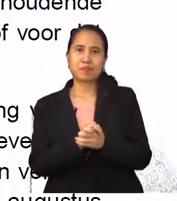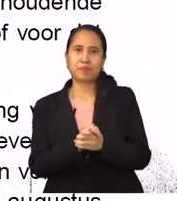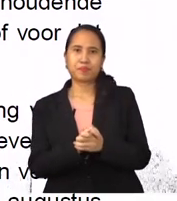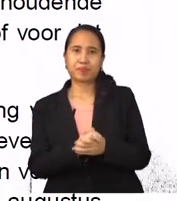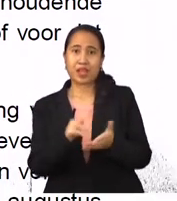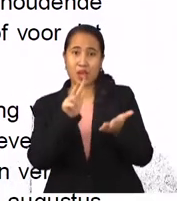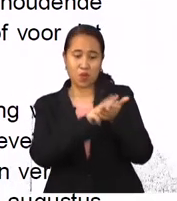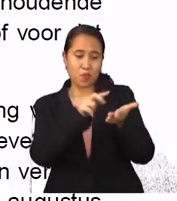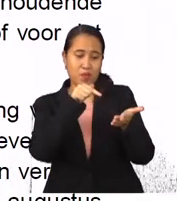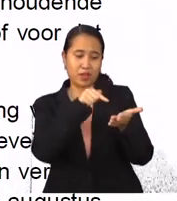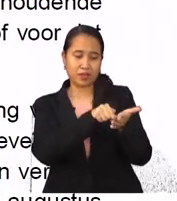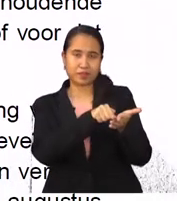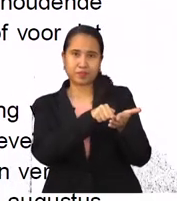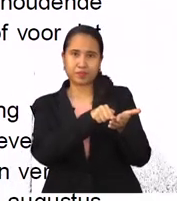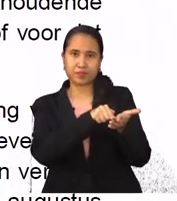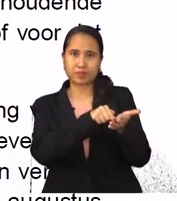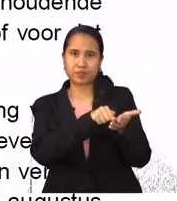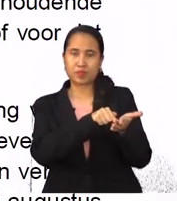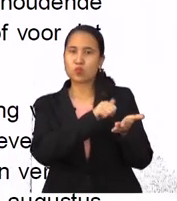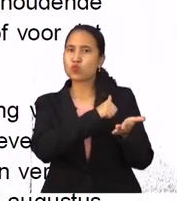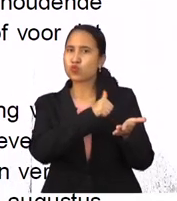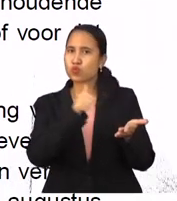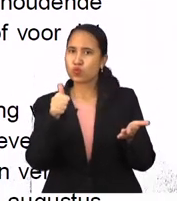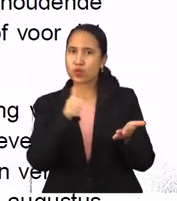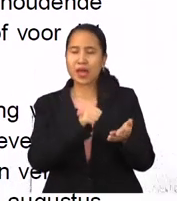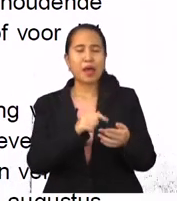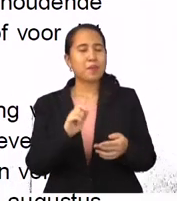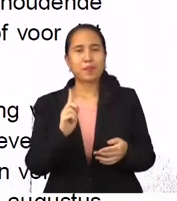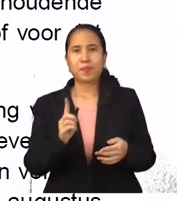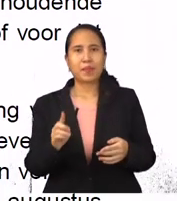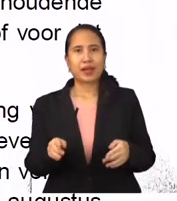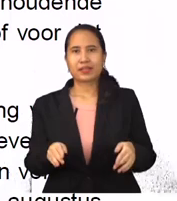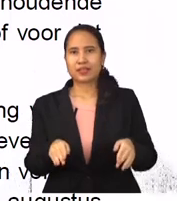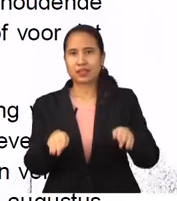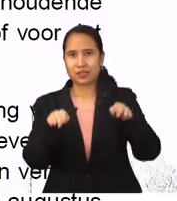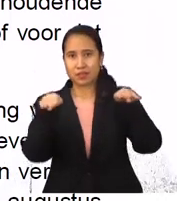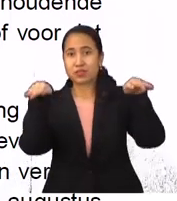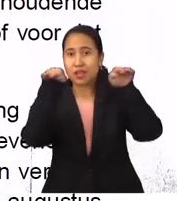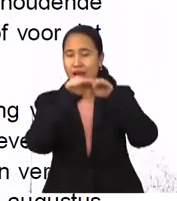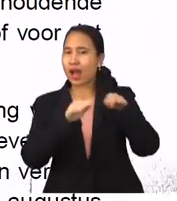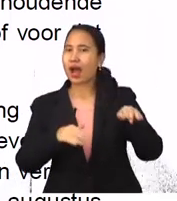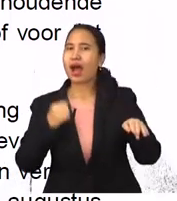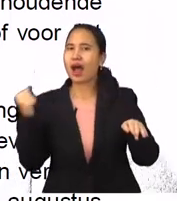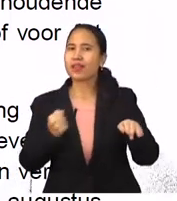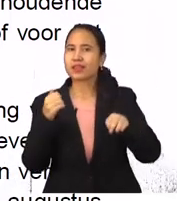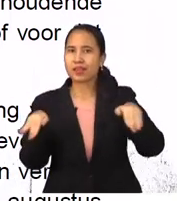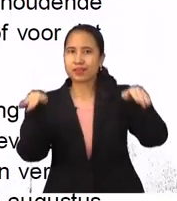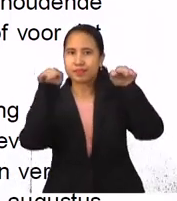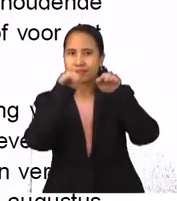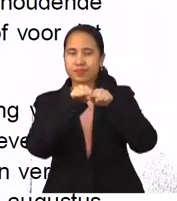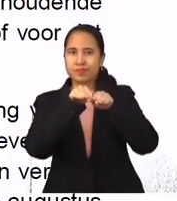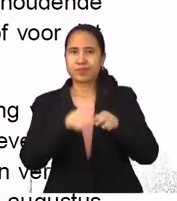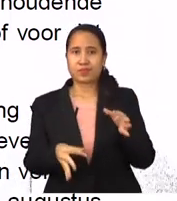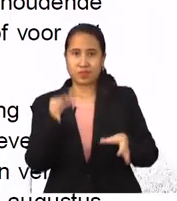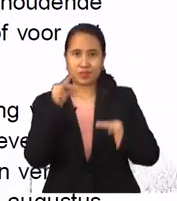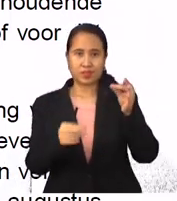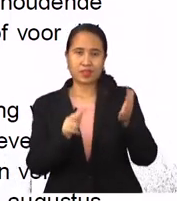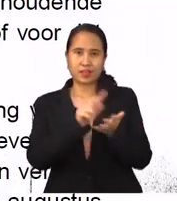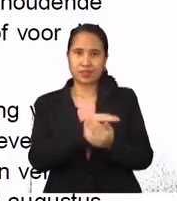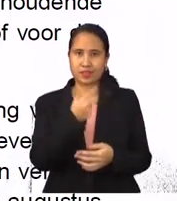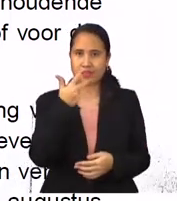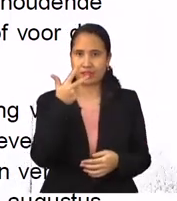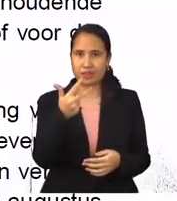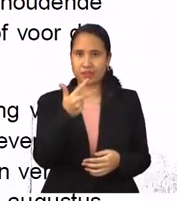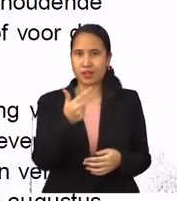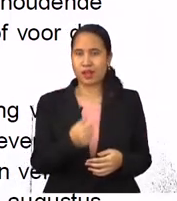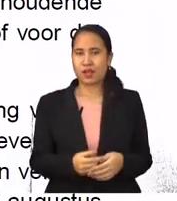plaats mag zijn voor een ongerechtvaardigd onderscheid. De vraag die in het kader van de toetsing aan artikel 8 grondwet